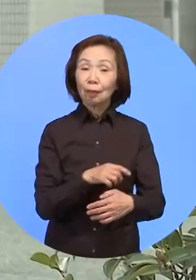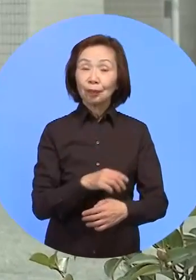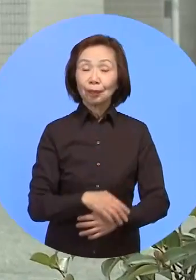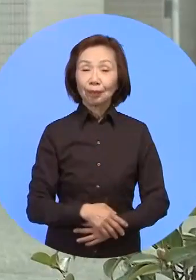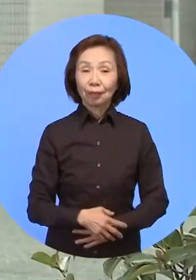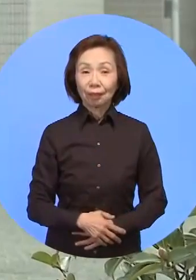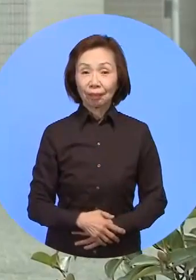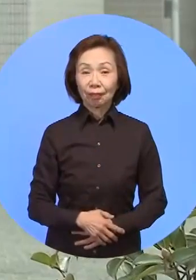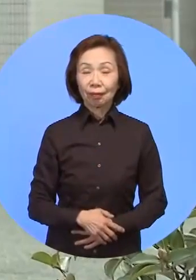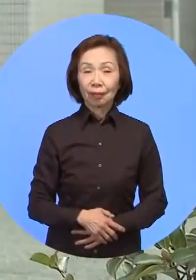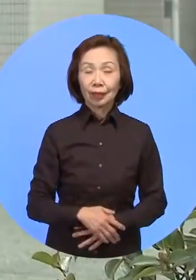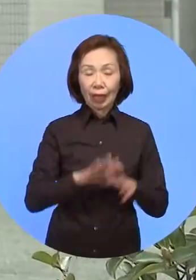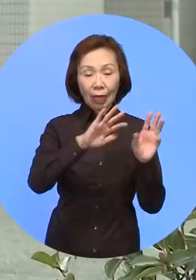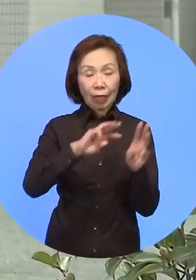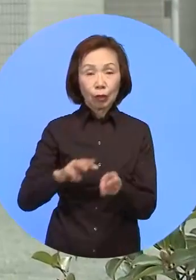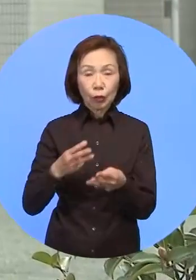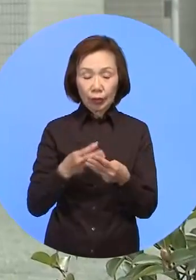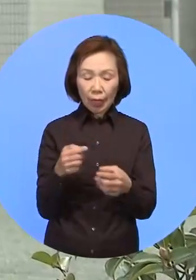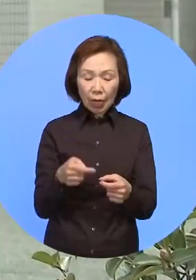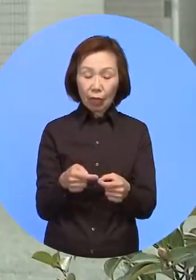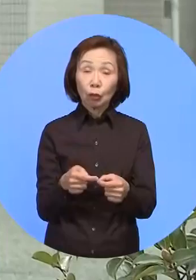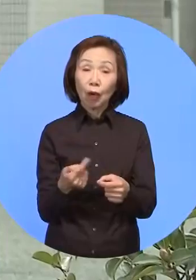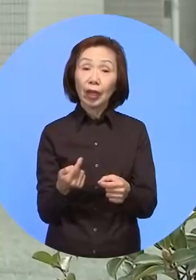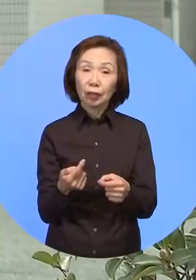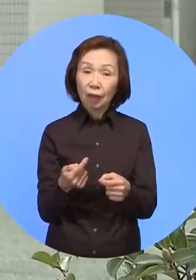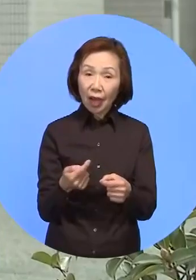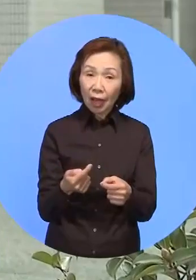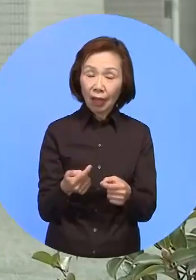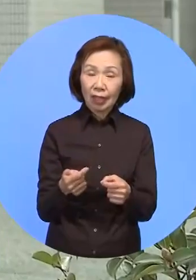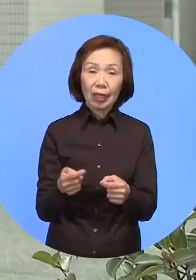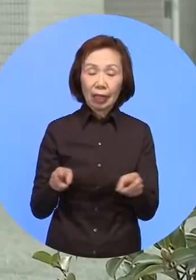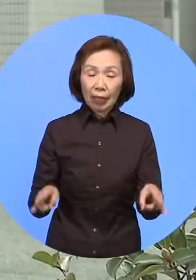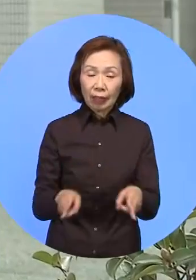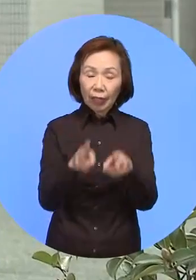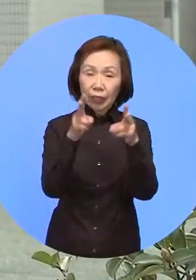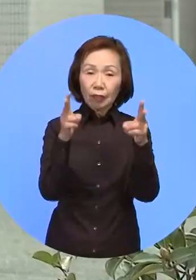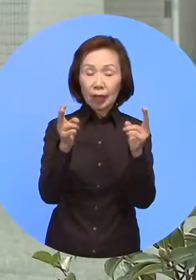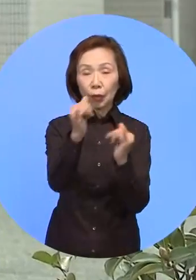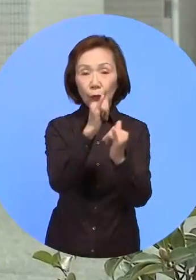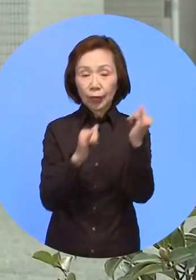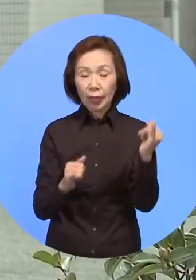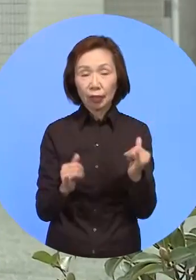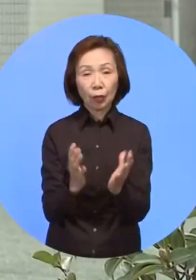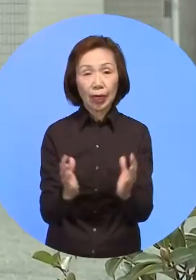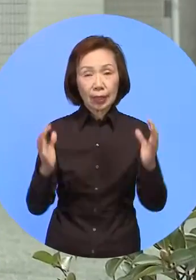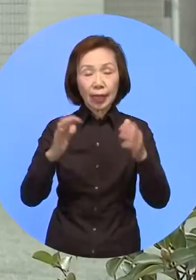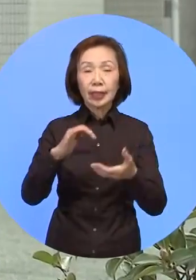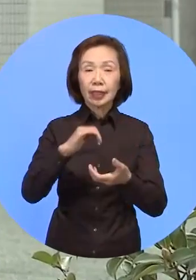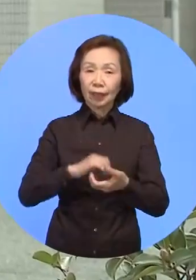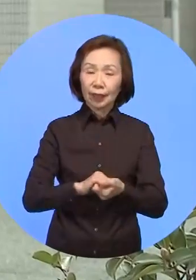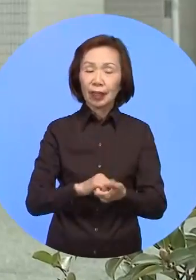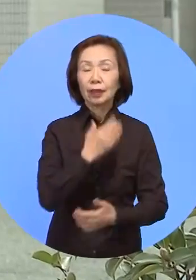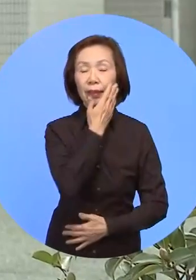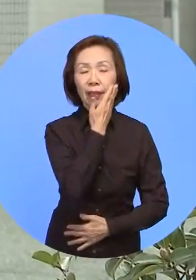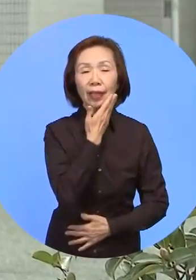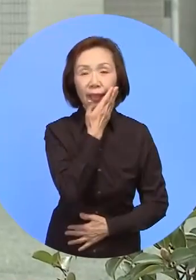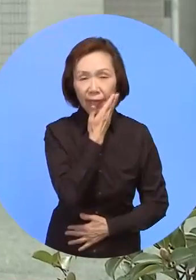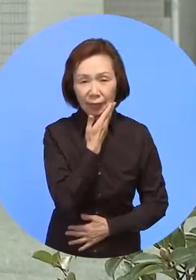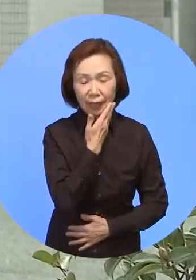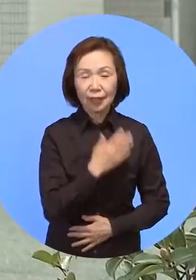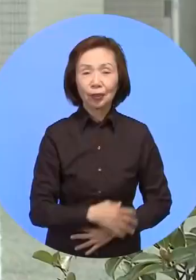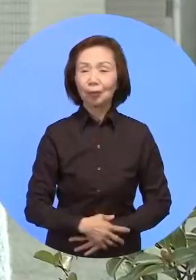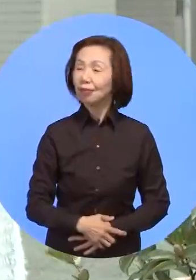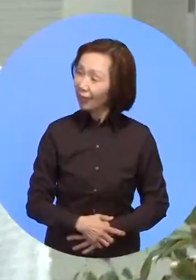スイタンのモチーフになっているスイタクワイは何話の伝統野菜に指定されている貴重な野菜なん